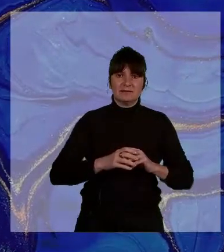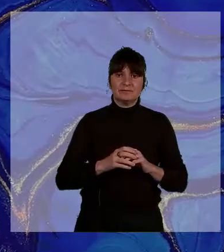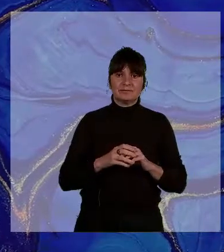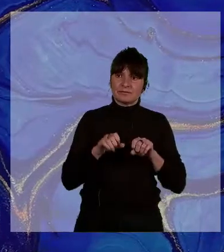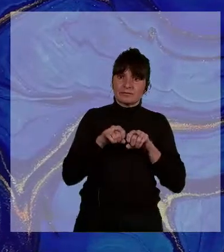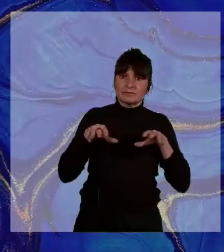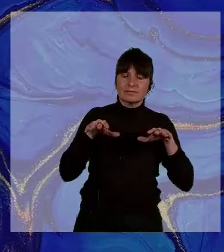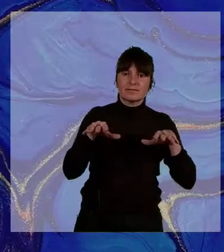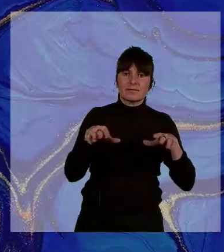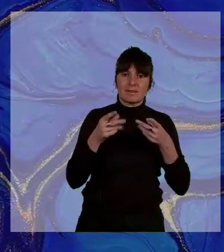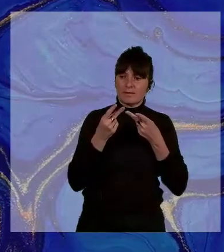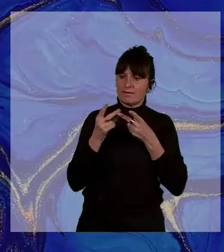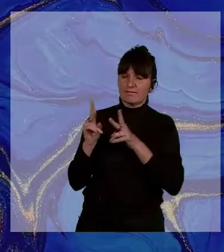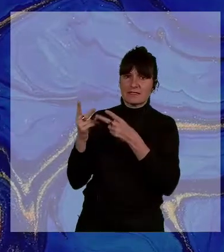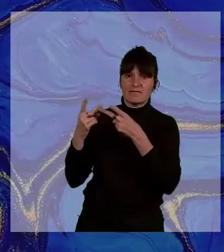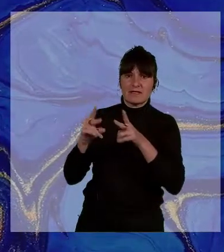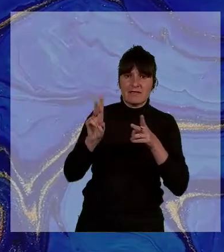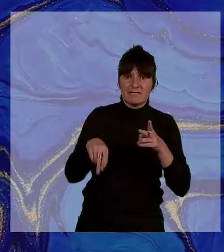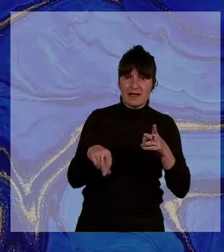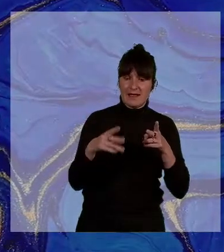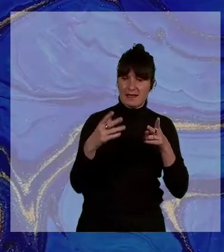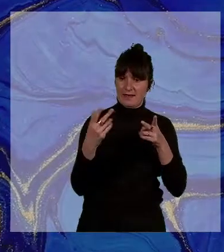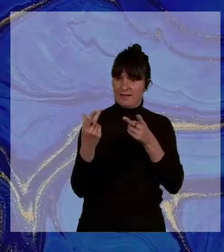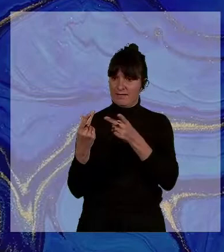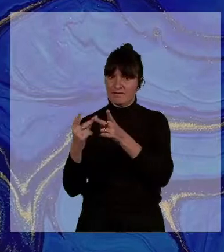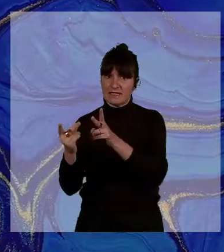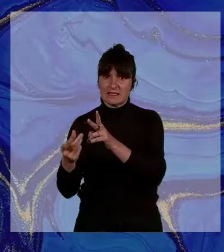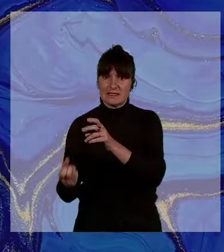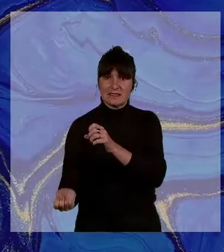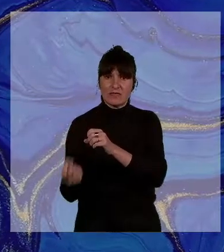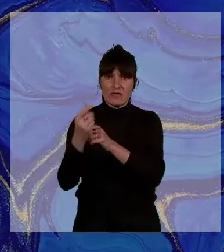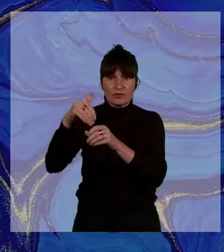qui rassemble les villes les plus innovantes,